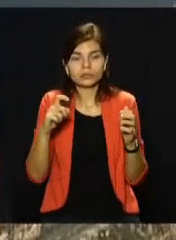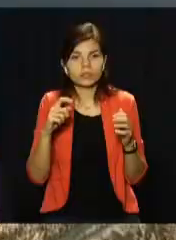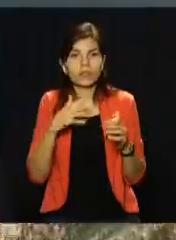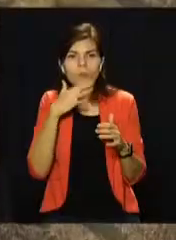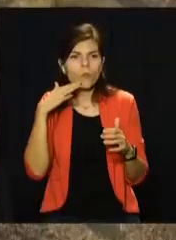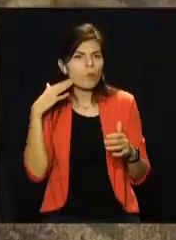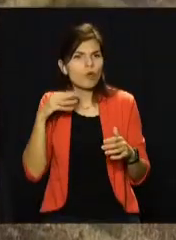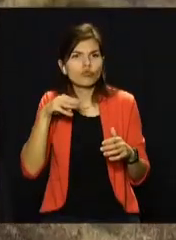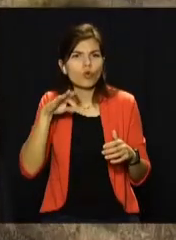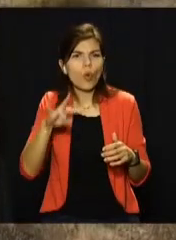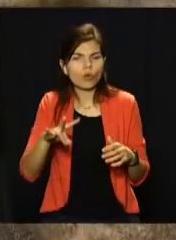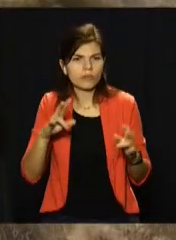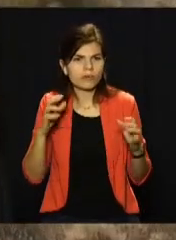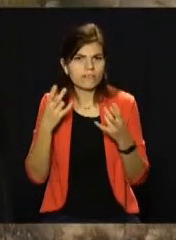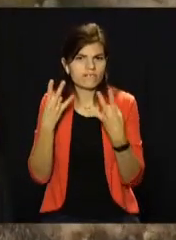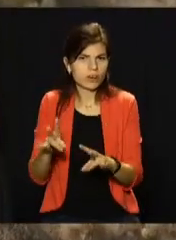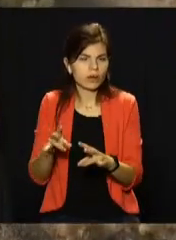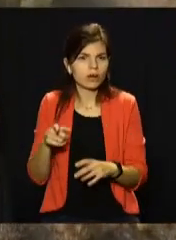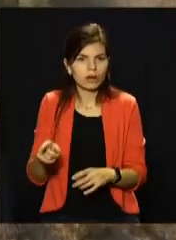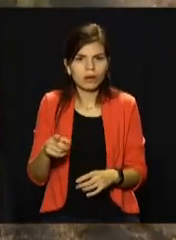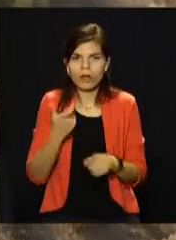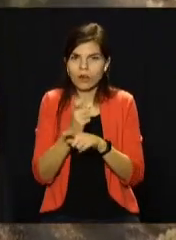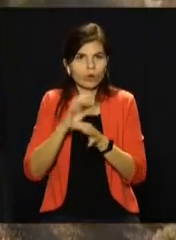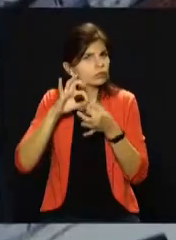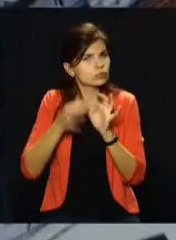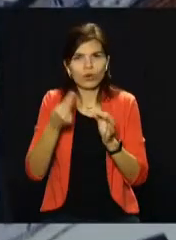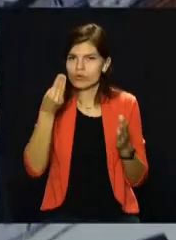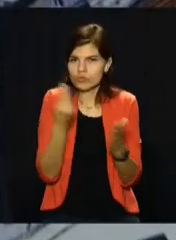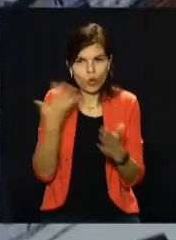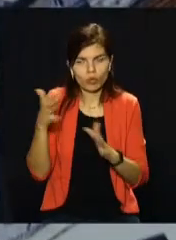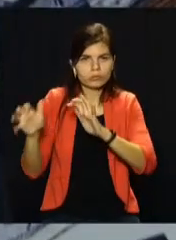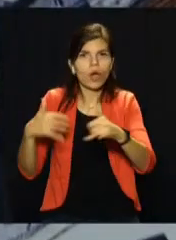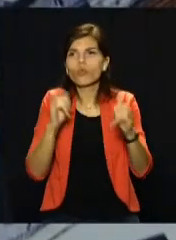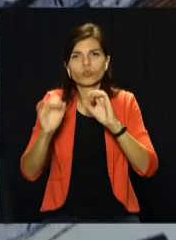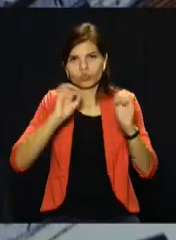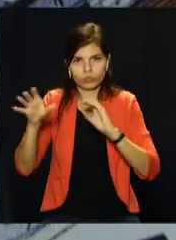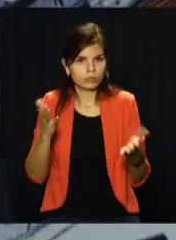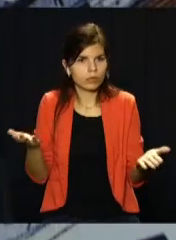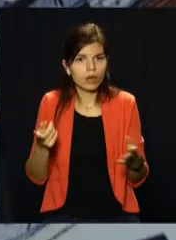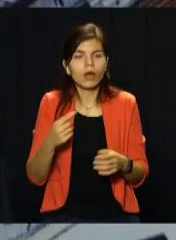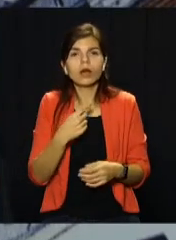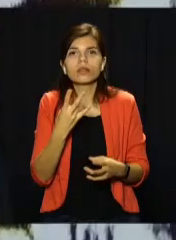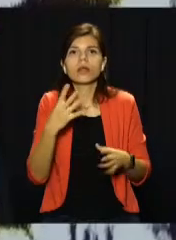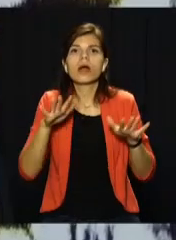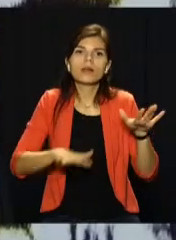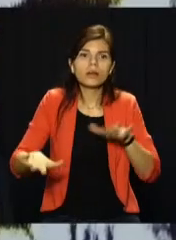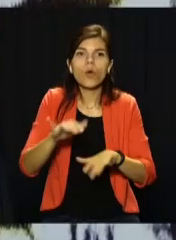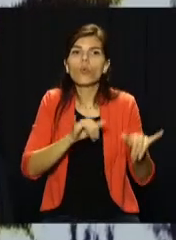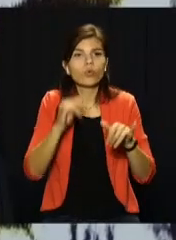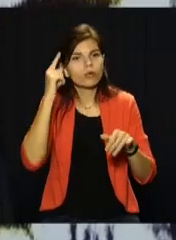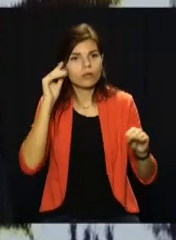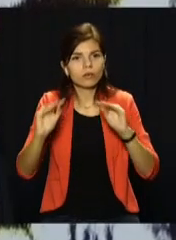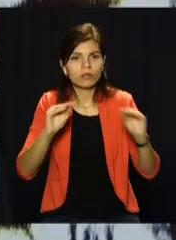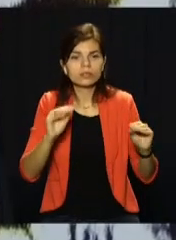небезпечних відходів. Обслуговування цих хвостосховищ – справа складна і дорога. Для догляду за територією та забезпечення захисту населення створили